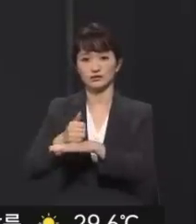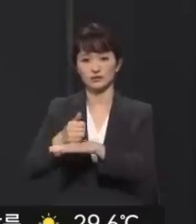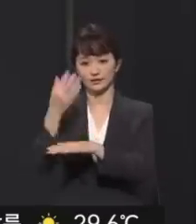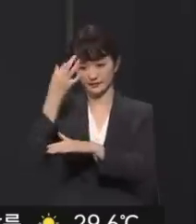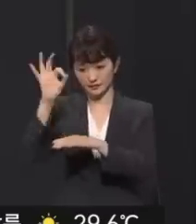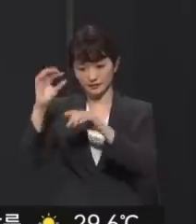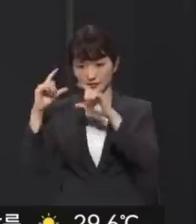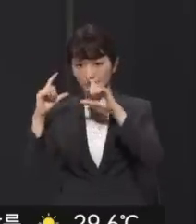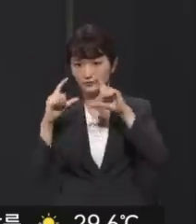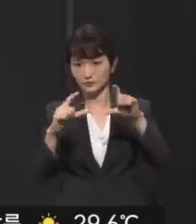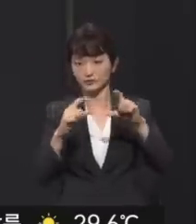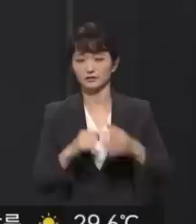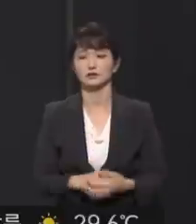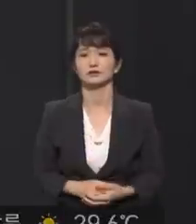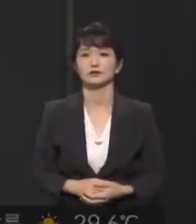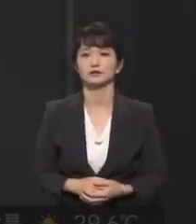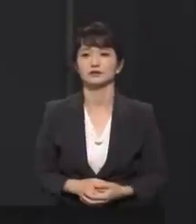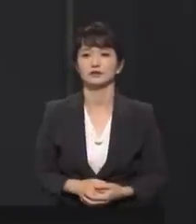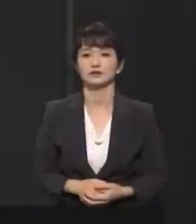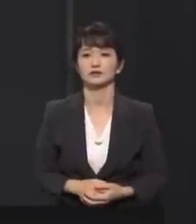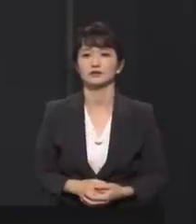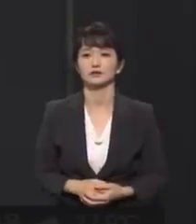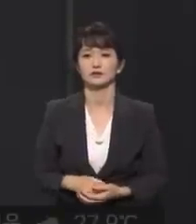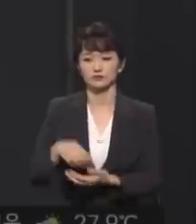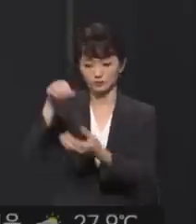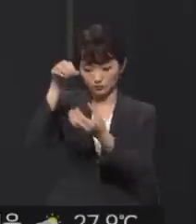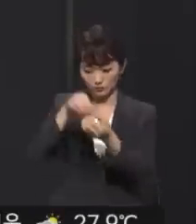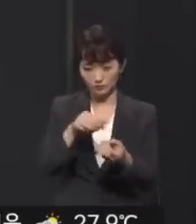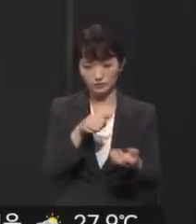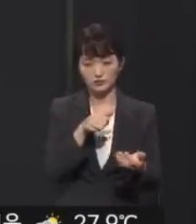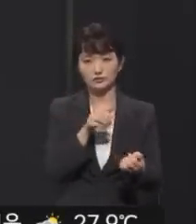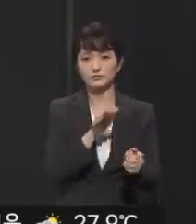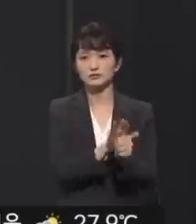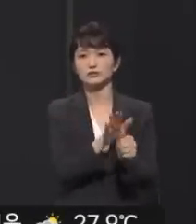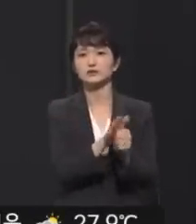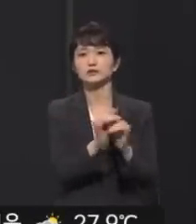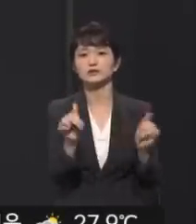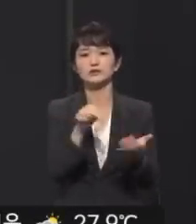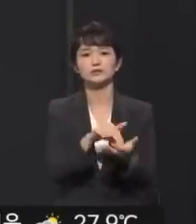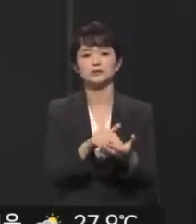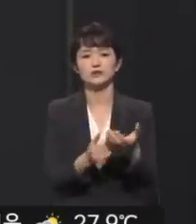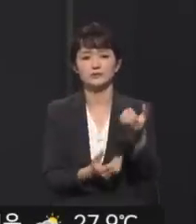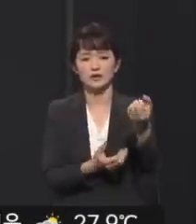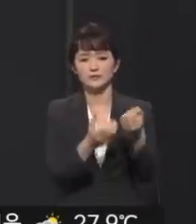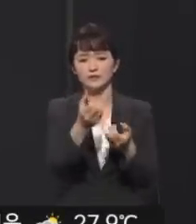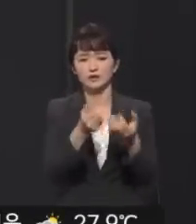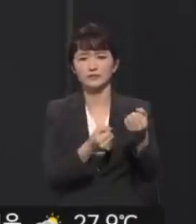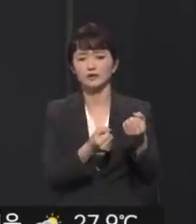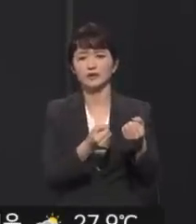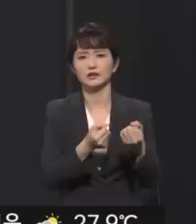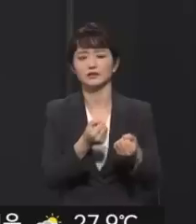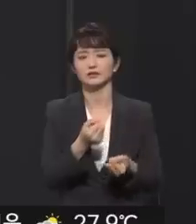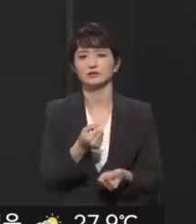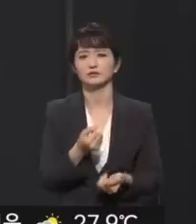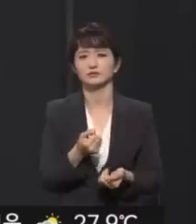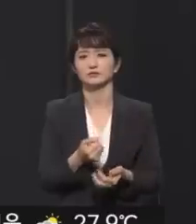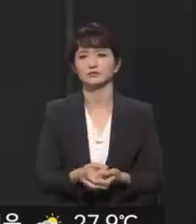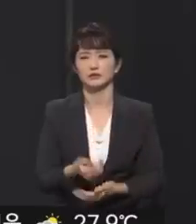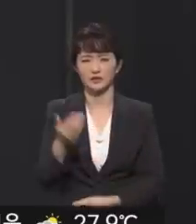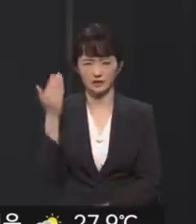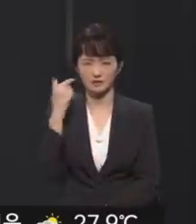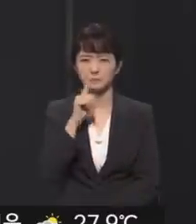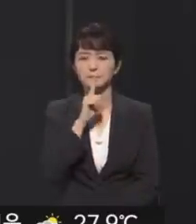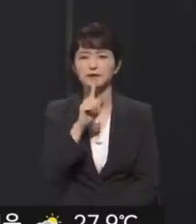당원 층이 상당히 있는 국민의 입장에서는 분열이 됩니다 분명히 분열이 되요 이거 하나 가지고 흙도 옛날 에게